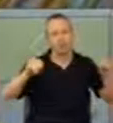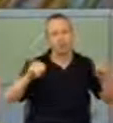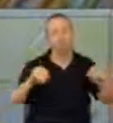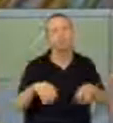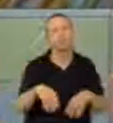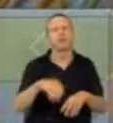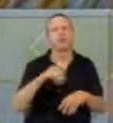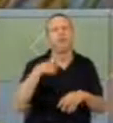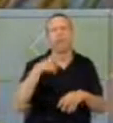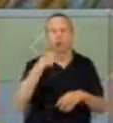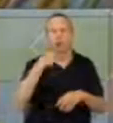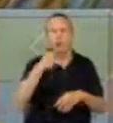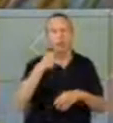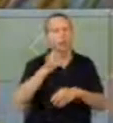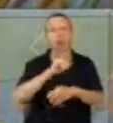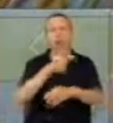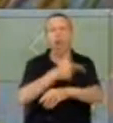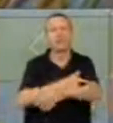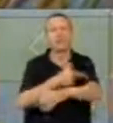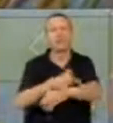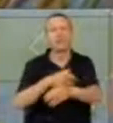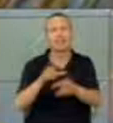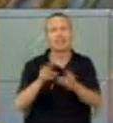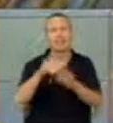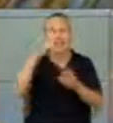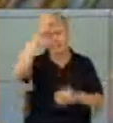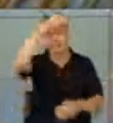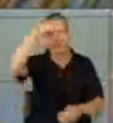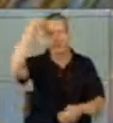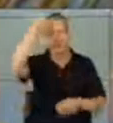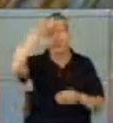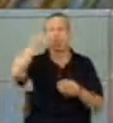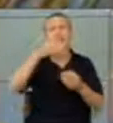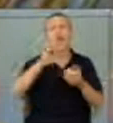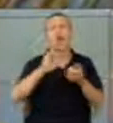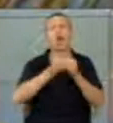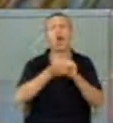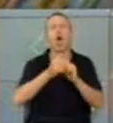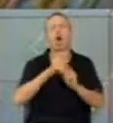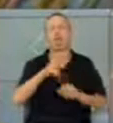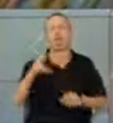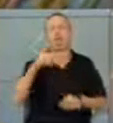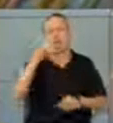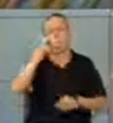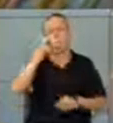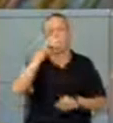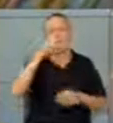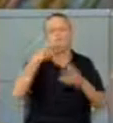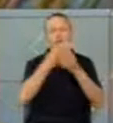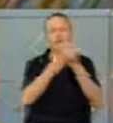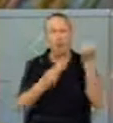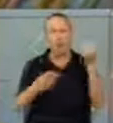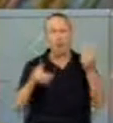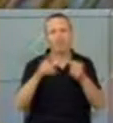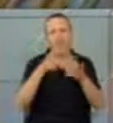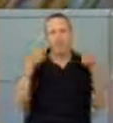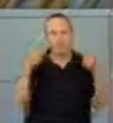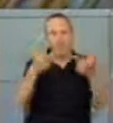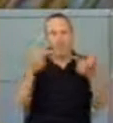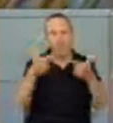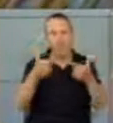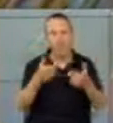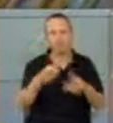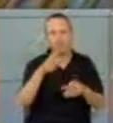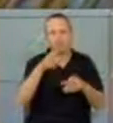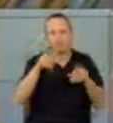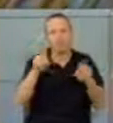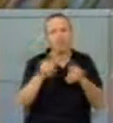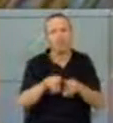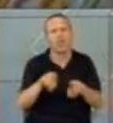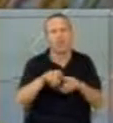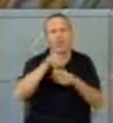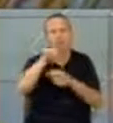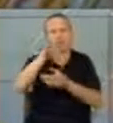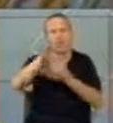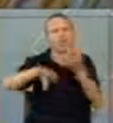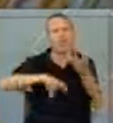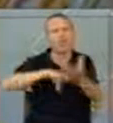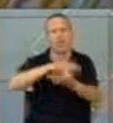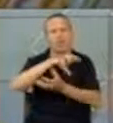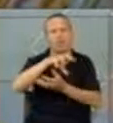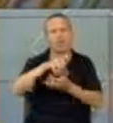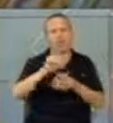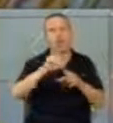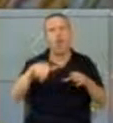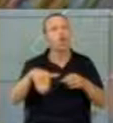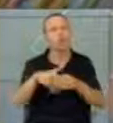להתעסק עם הפלסטינים או עם הצדדים הערביים, כי שלום ומלחמה זה בדיוק אותו דבר, זה אנגייג'מנט, אתם מסתבכים איתם.